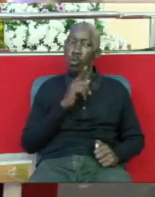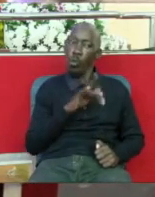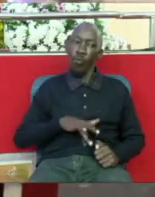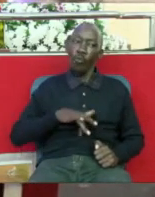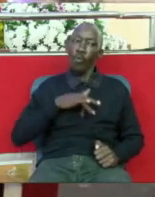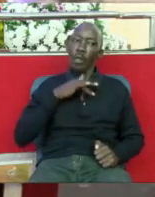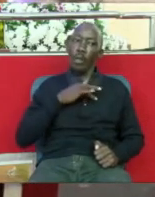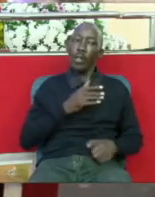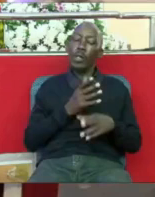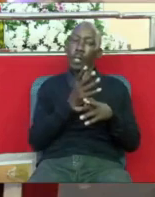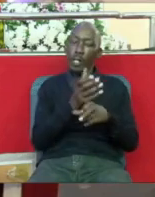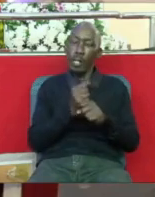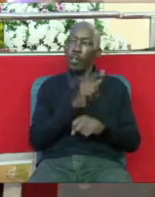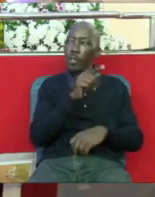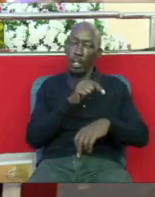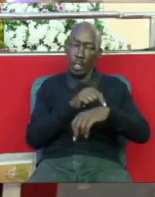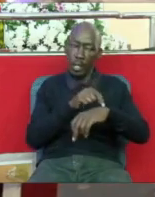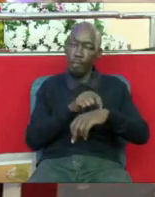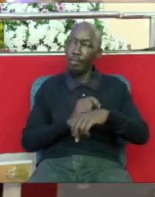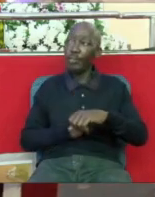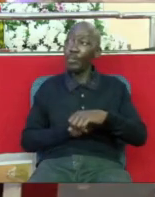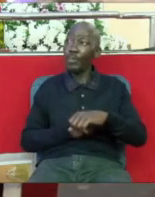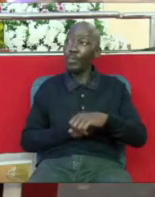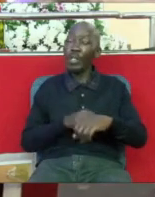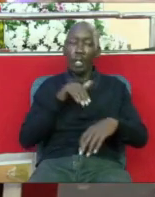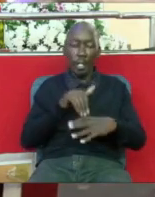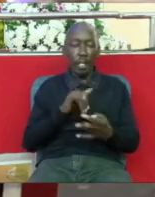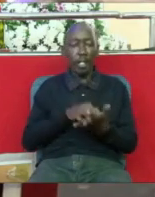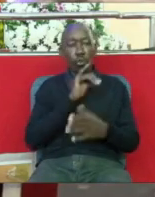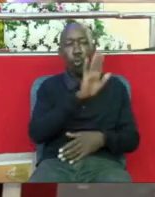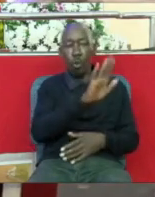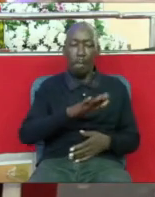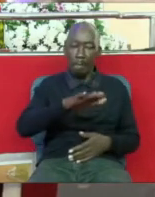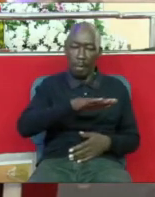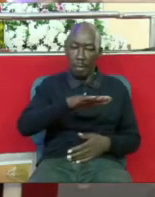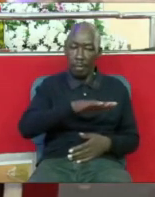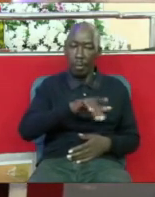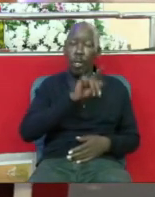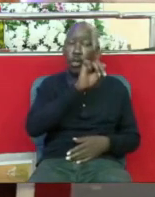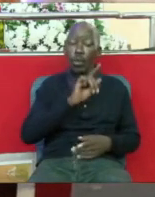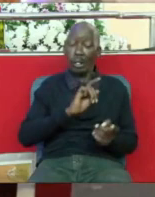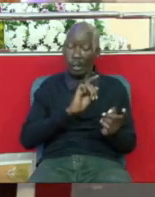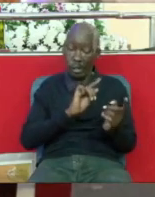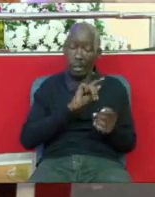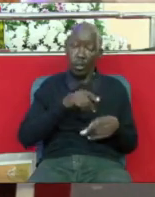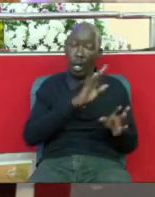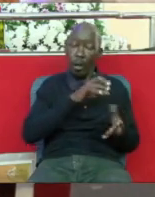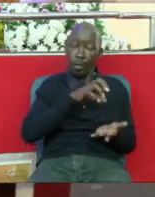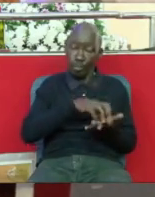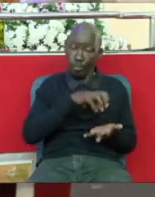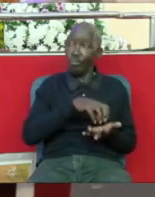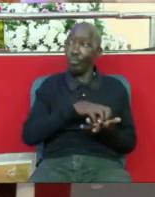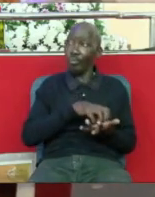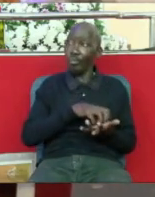it's your time. Unahisi kwamba ni wakati wako. And it's your place. Na ni mahali pako. It's your turn. Ni nafasi yako, zamu